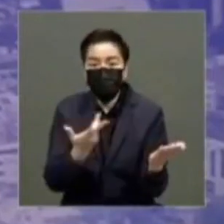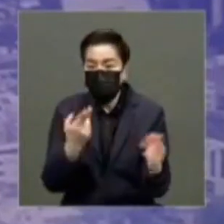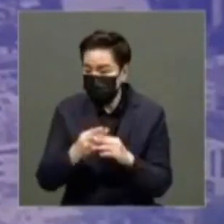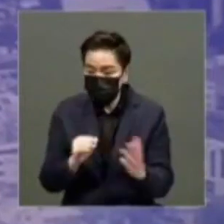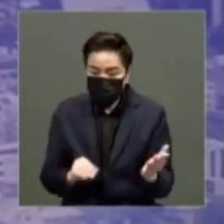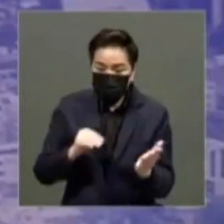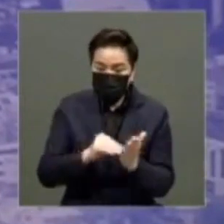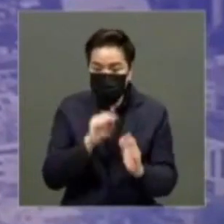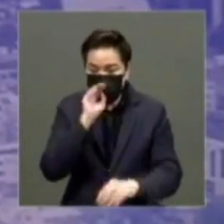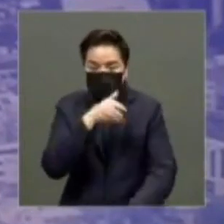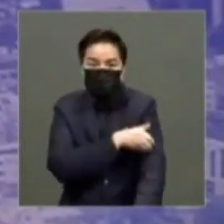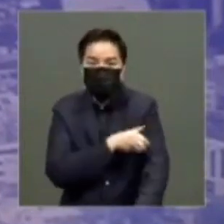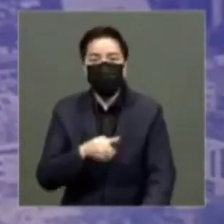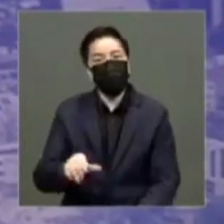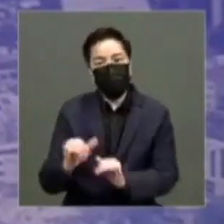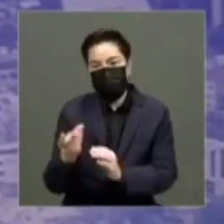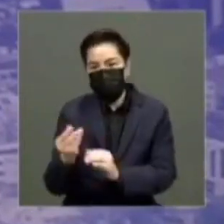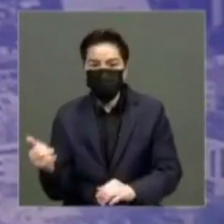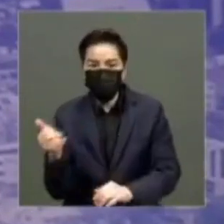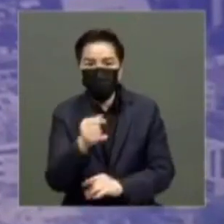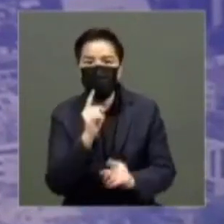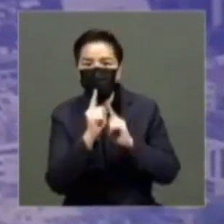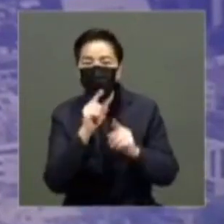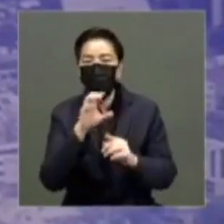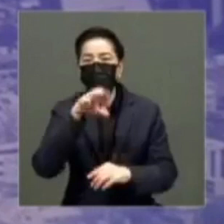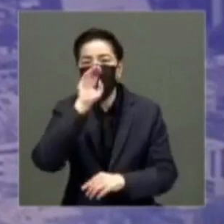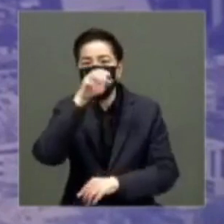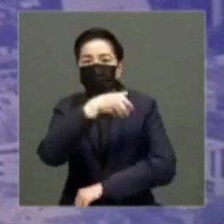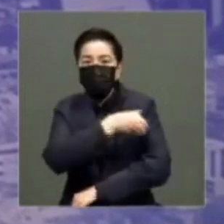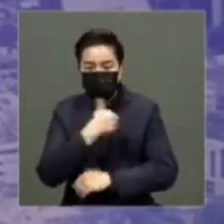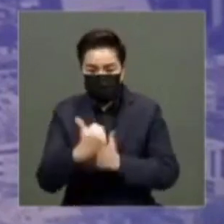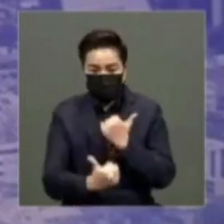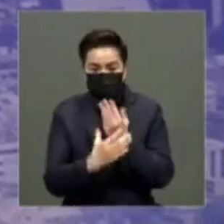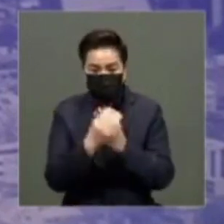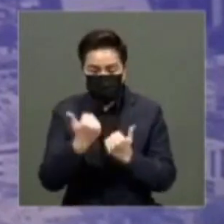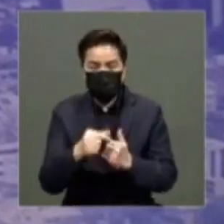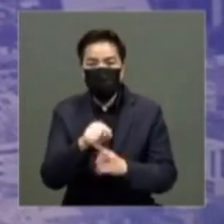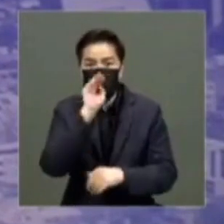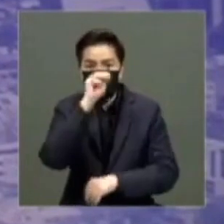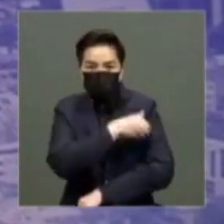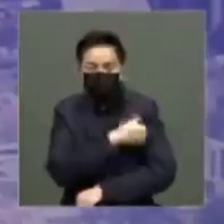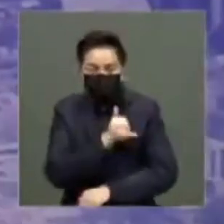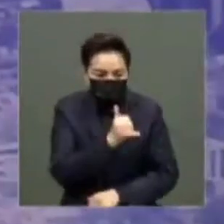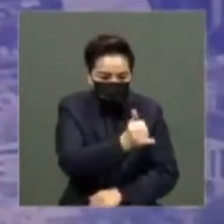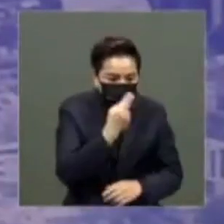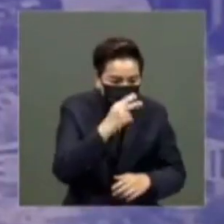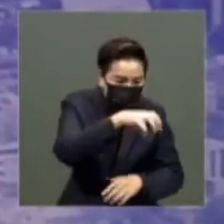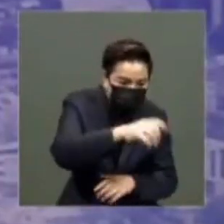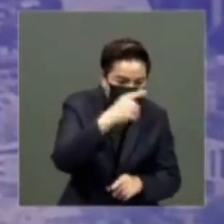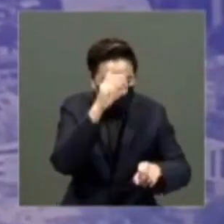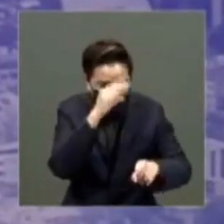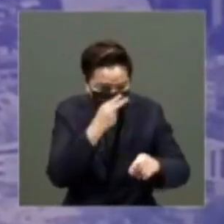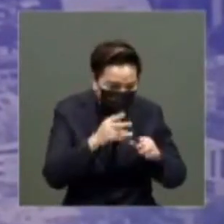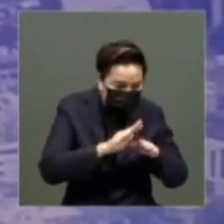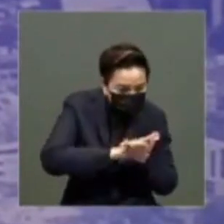ะเบียนของกทม.ก็คงต้องรีบไปติดต่อค่ะเพราะว่าในสัปดาห์นี้ค่ะกทม.จะเริ่มทำการสำรวจสถานบันเทิง